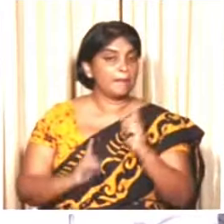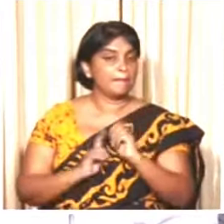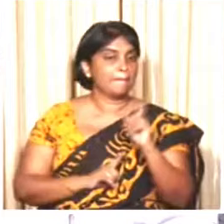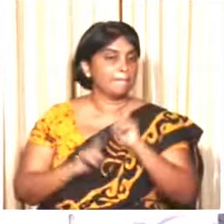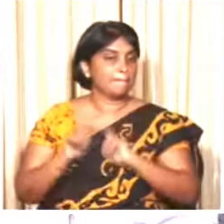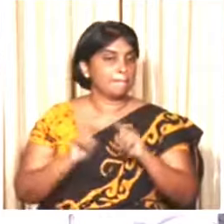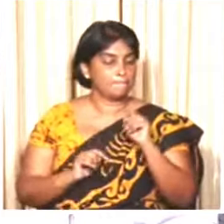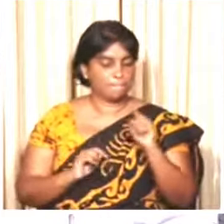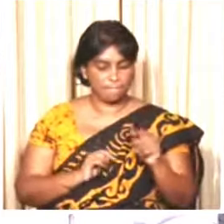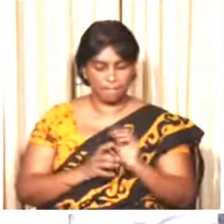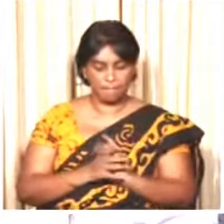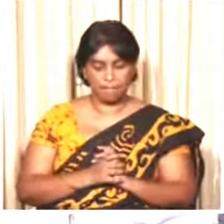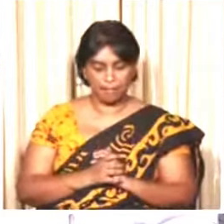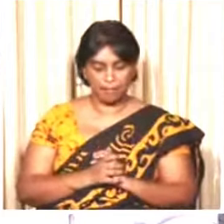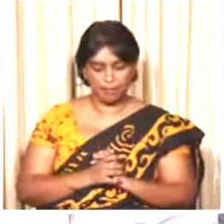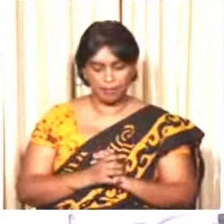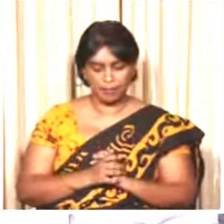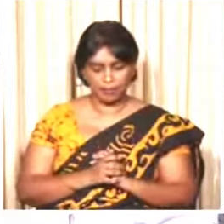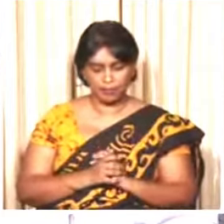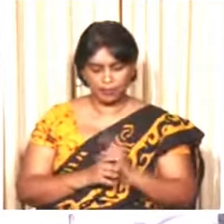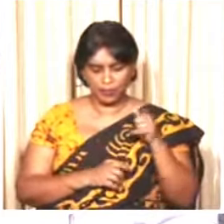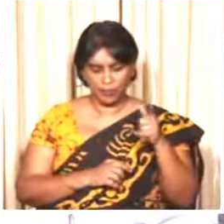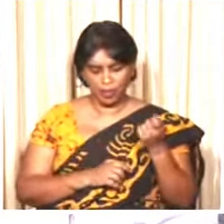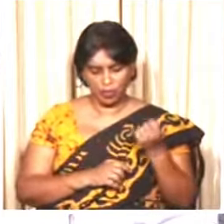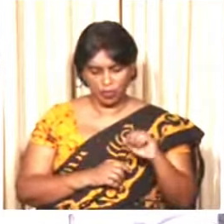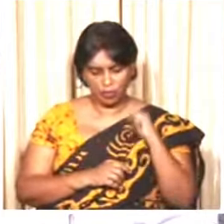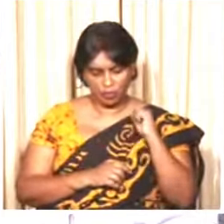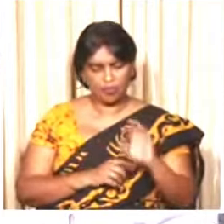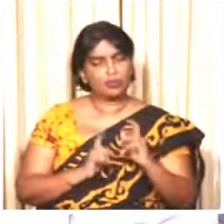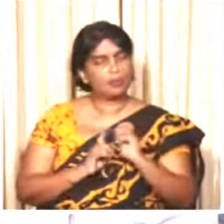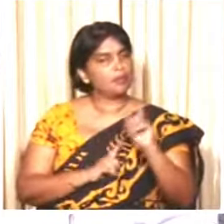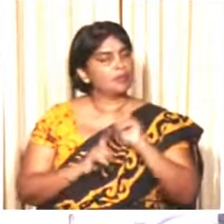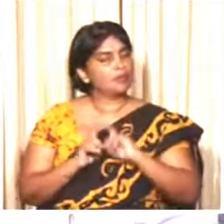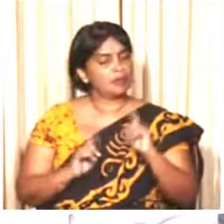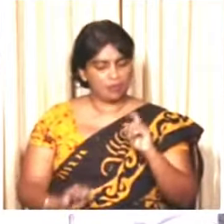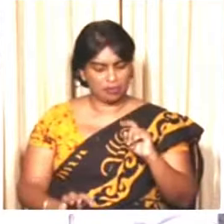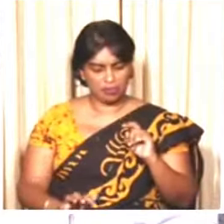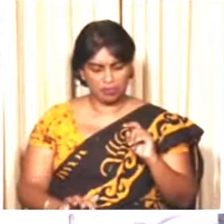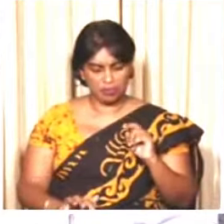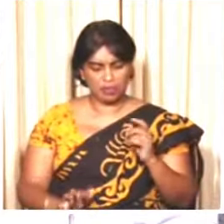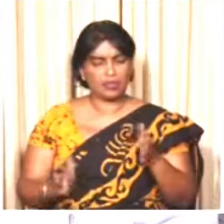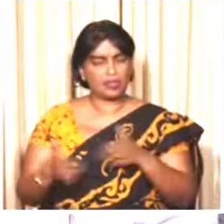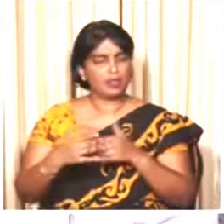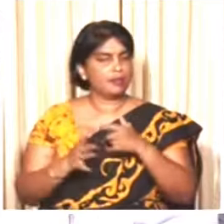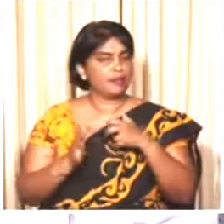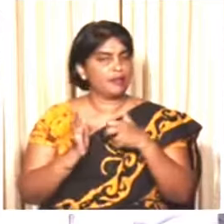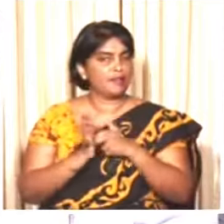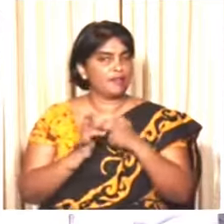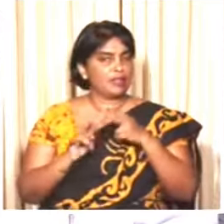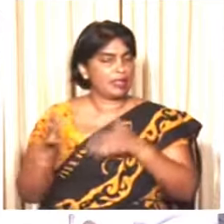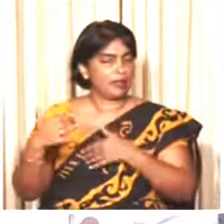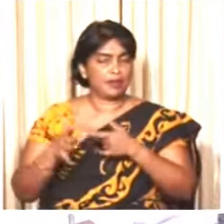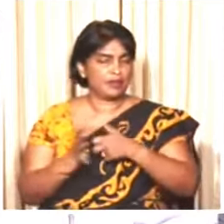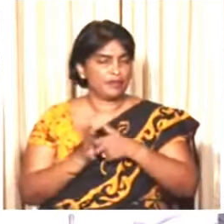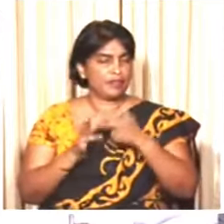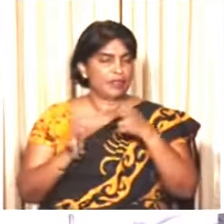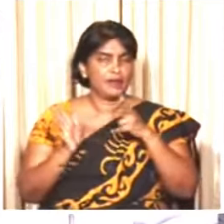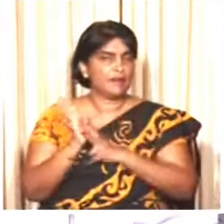පාර්ලිමේන්තුවට. ඒක මුදල් බලය තියෙන පාර්ලිමේන්තුවට. කැබිනට් තියෙන්නේ VFS charges අය කරන්න බෑ.